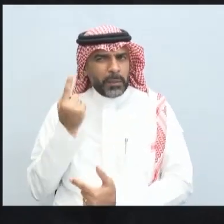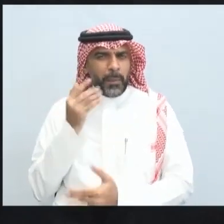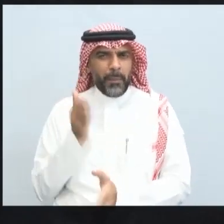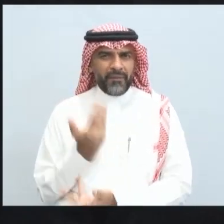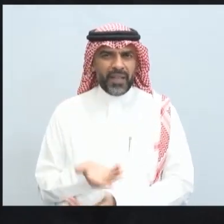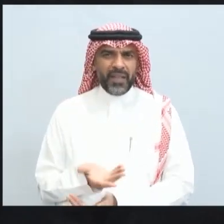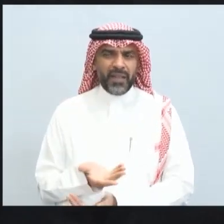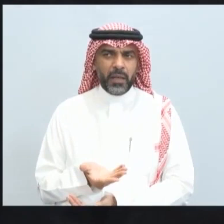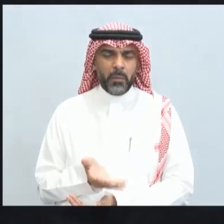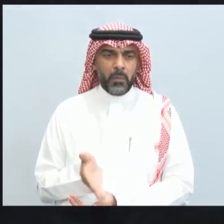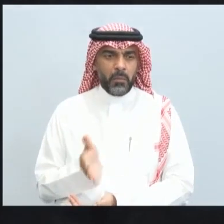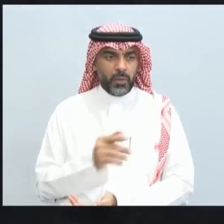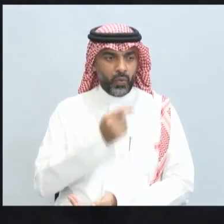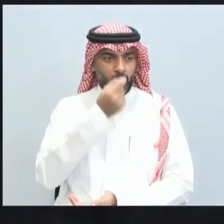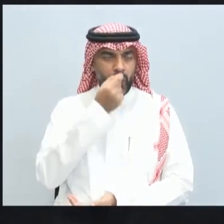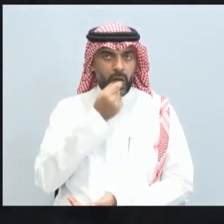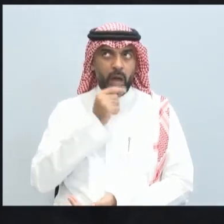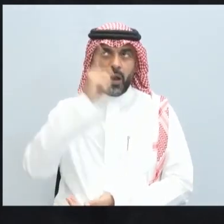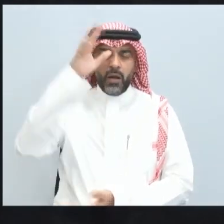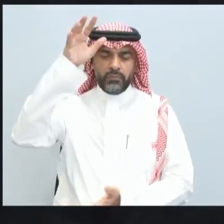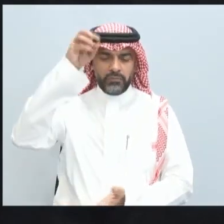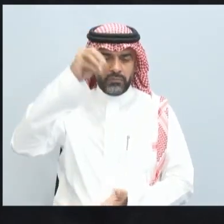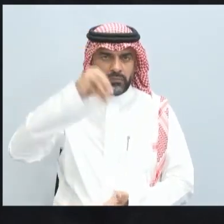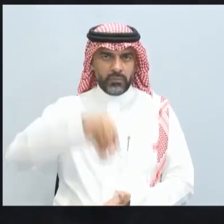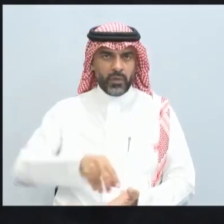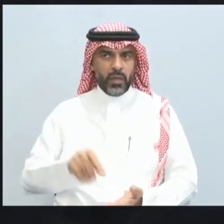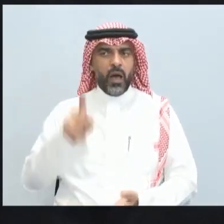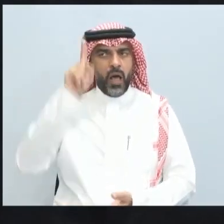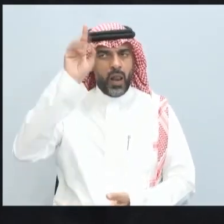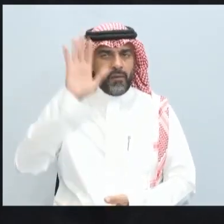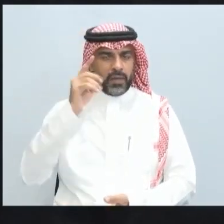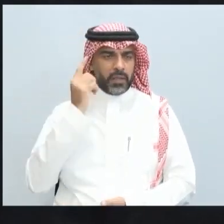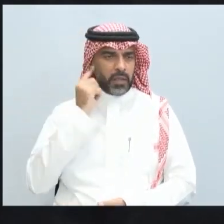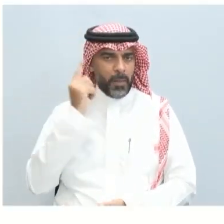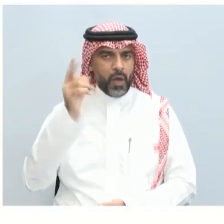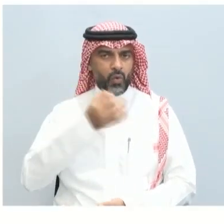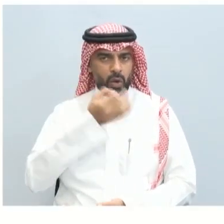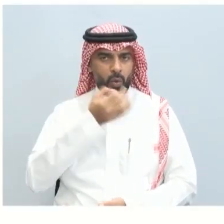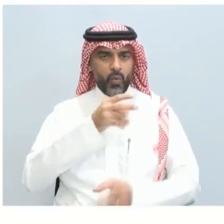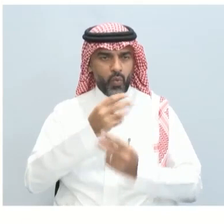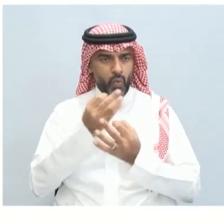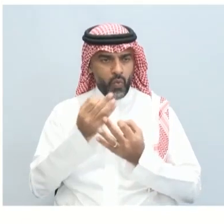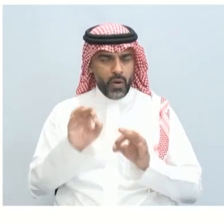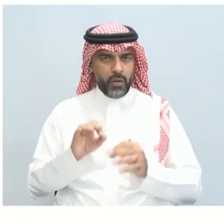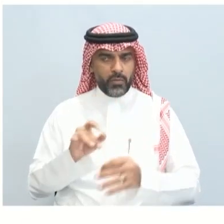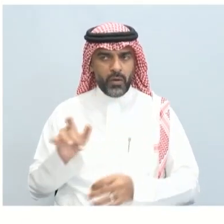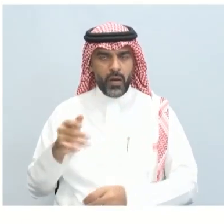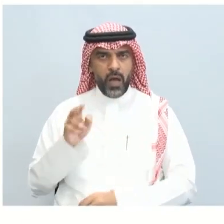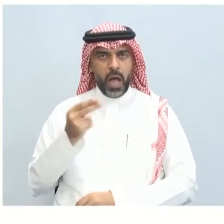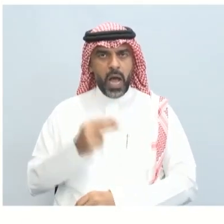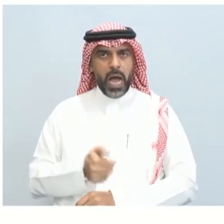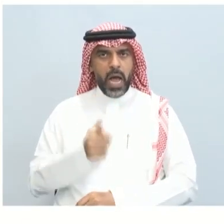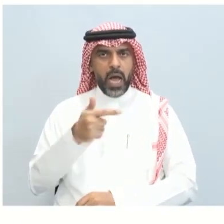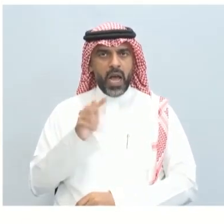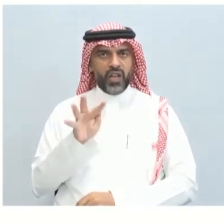حديث النفس يسمح حتى حديث النفس عز وجل اذا هذه من